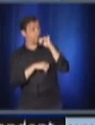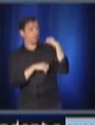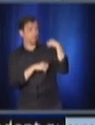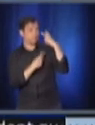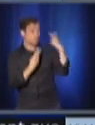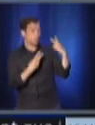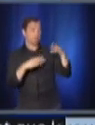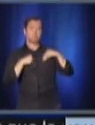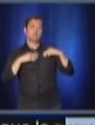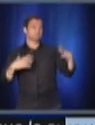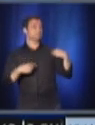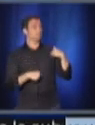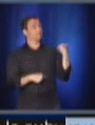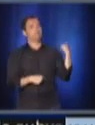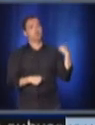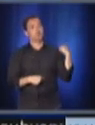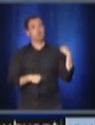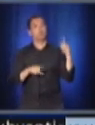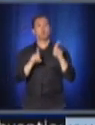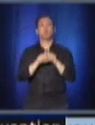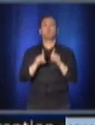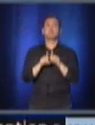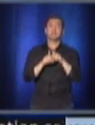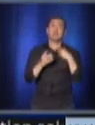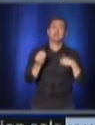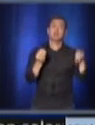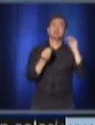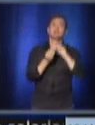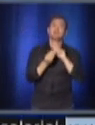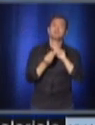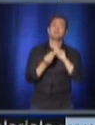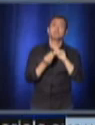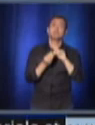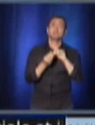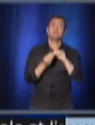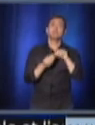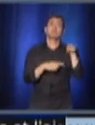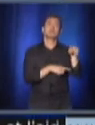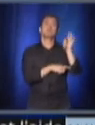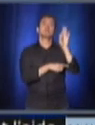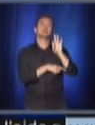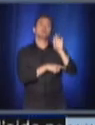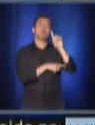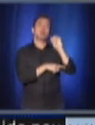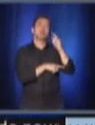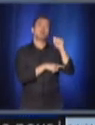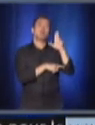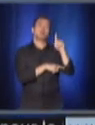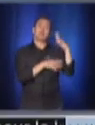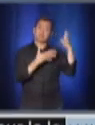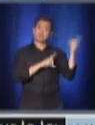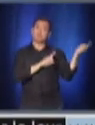Juste une précision, c'est parce que la semaine passée, on était ici, puis il y avait le premier ministre Legault, vous étiez là aussi, monsieur le ministre. Puis là, on